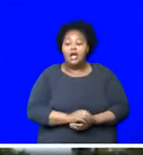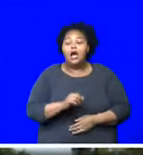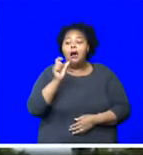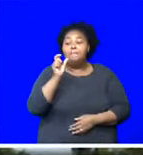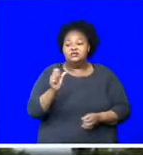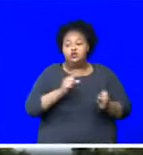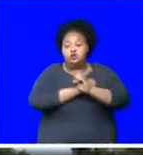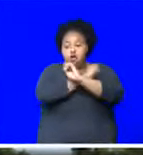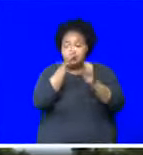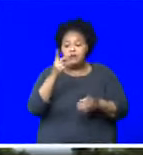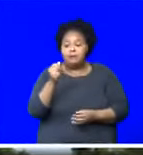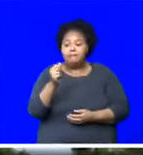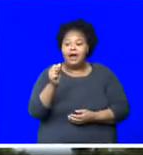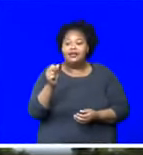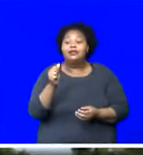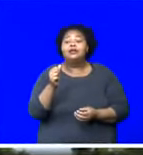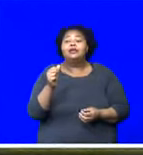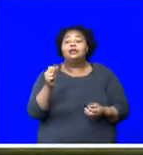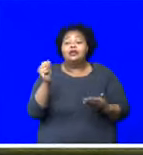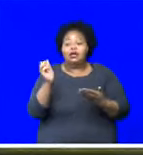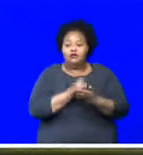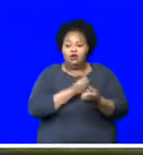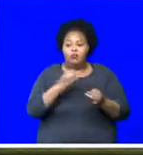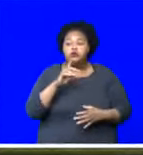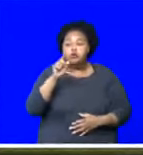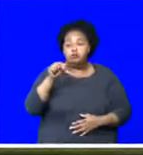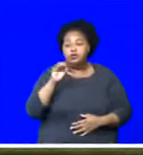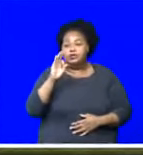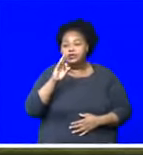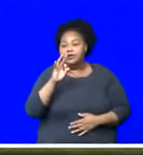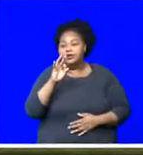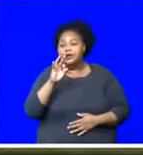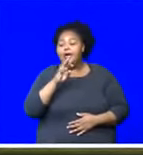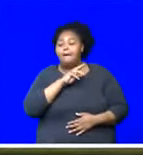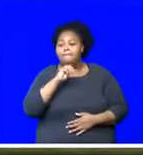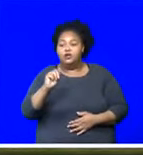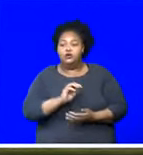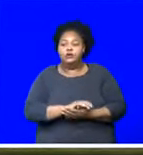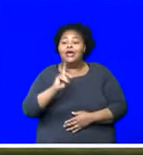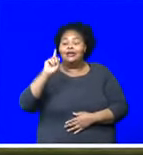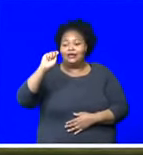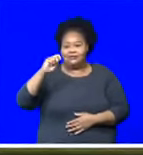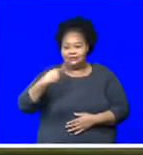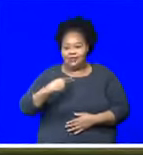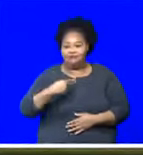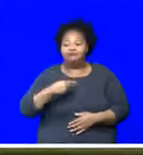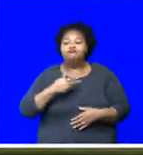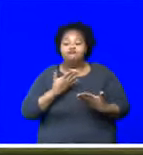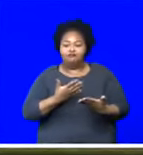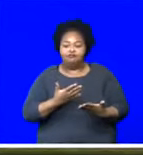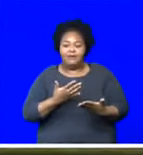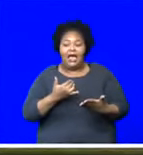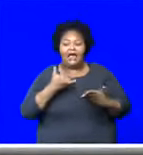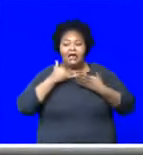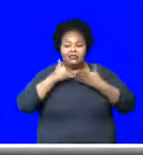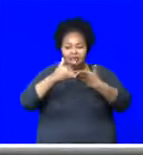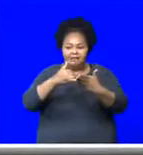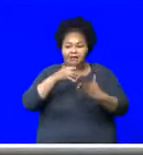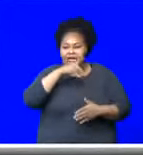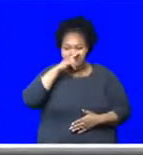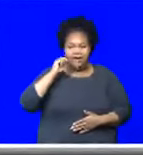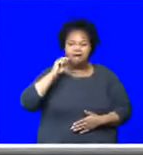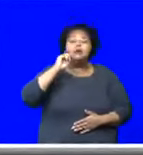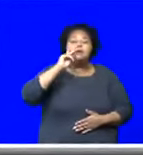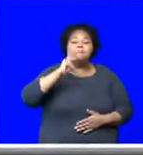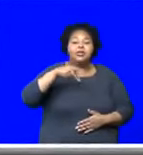nemali $1.3 million, kanzi le ndzebe kubhekwe ukuthi iqale ngalesine kule viki lelisetulu. Babekela umsakade Eswatini TV